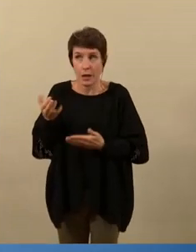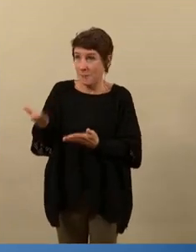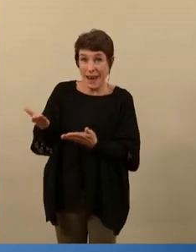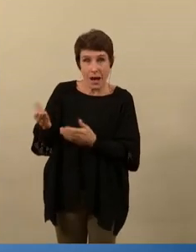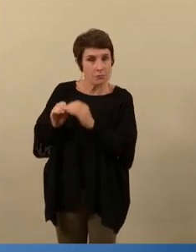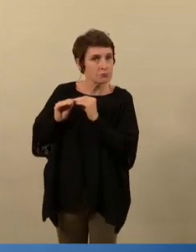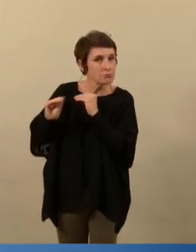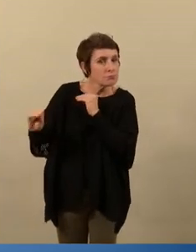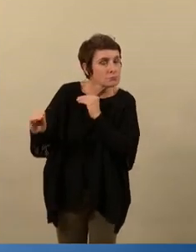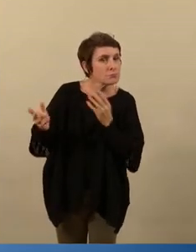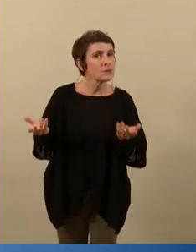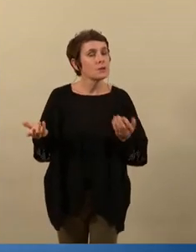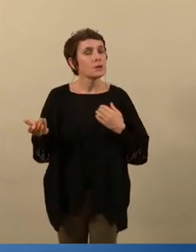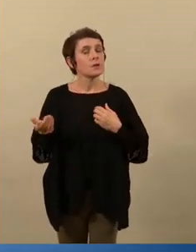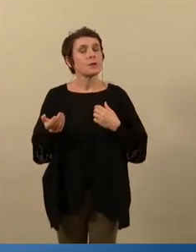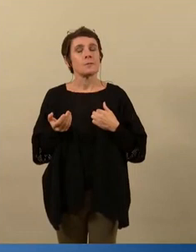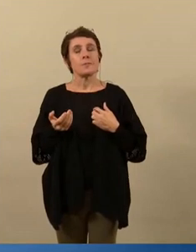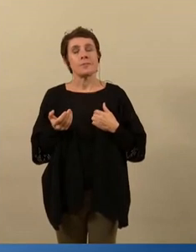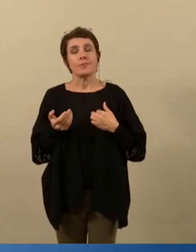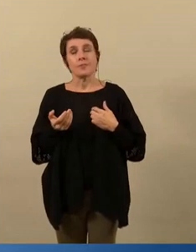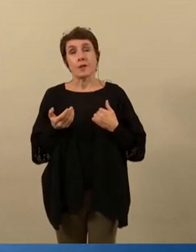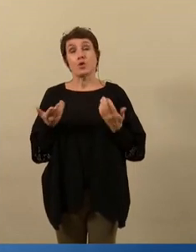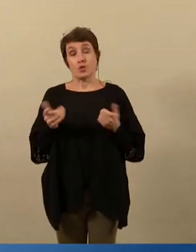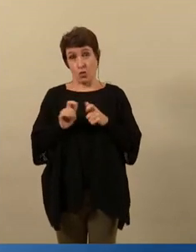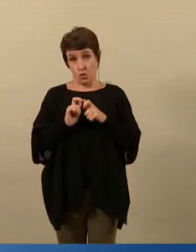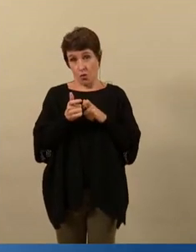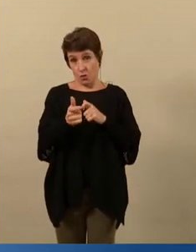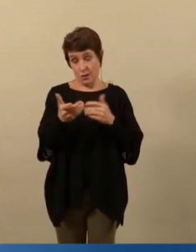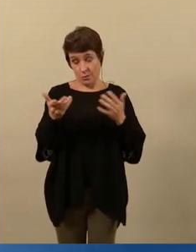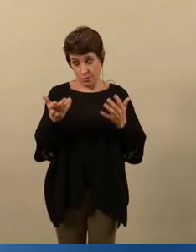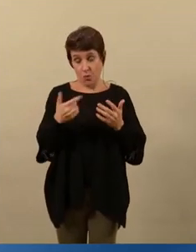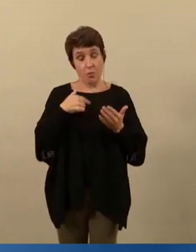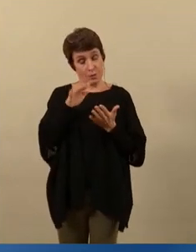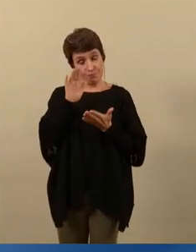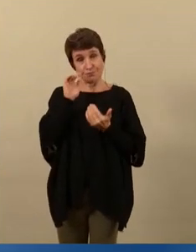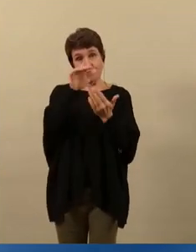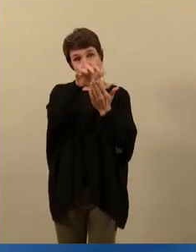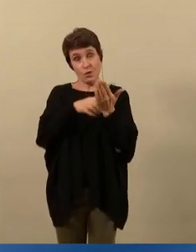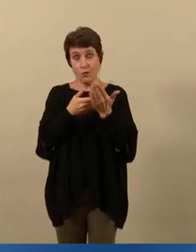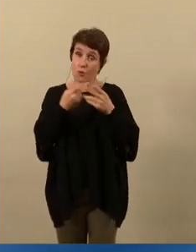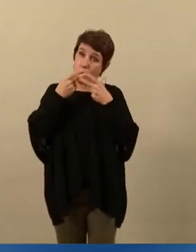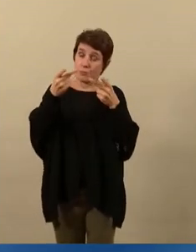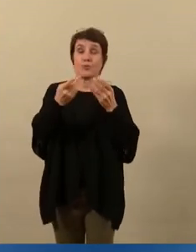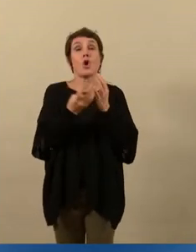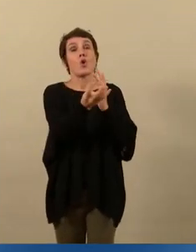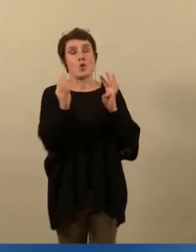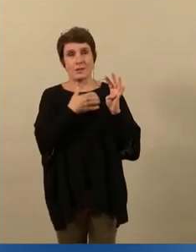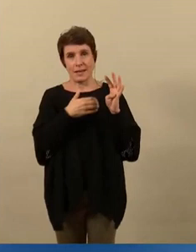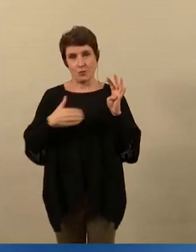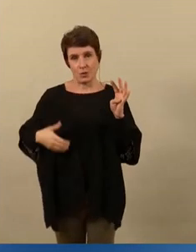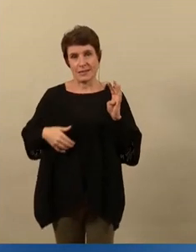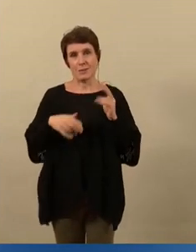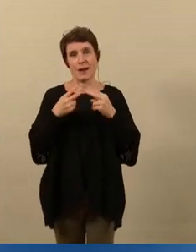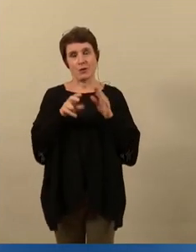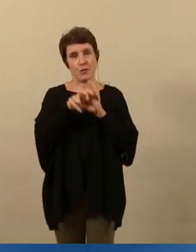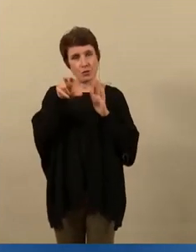Et en conséquence, en tout cas, ce que je demande à travers ce vœu, c'est que le conseil municipal de la ville de Grenoble demande